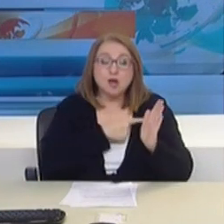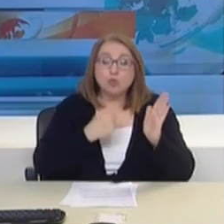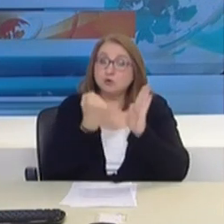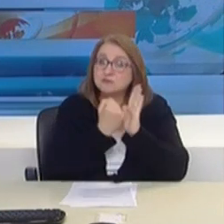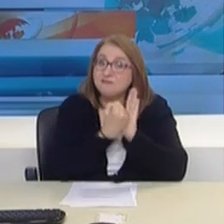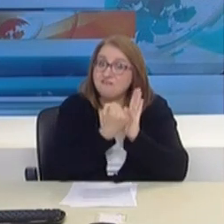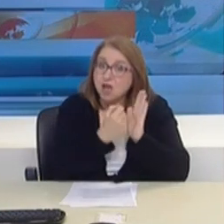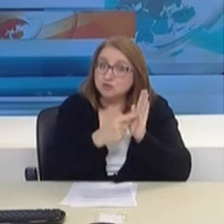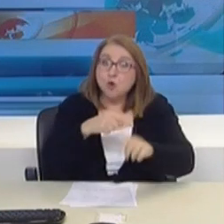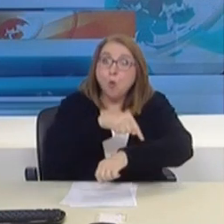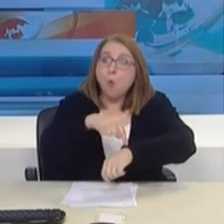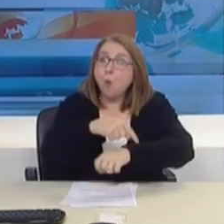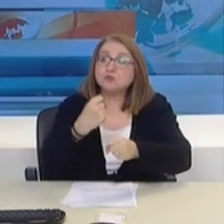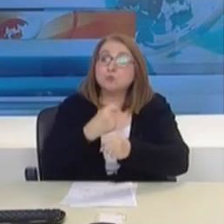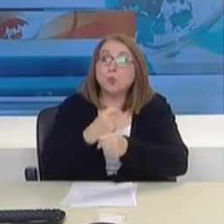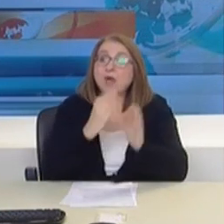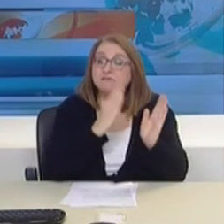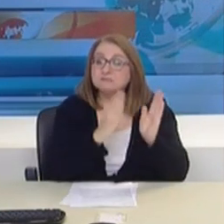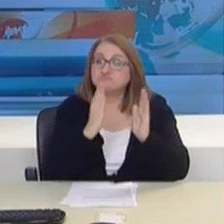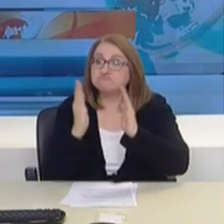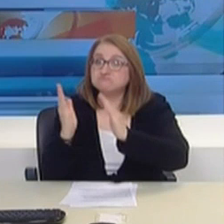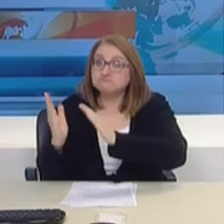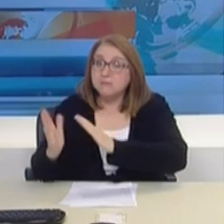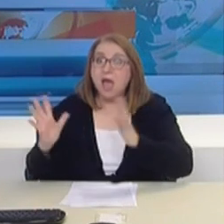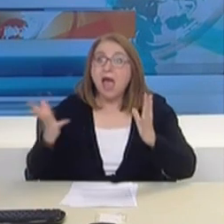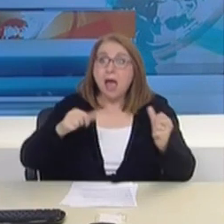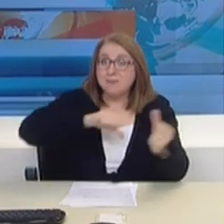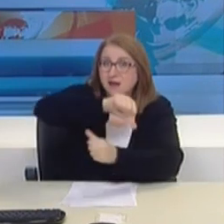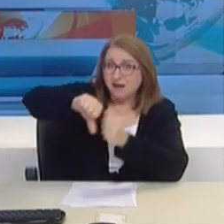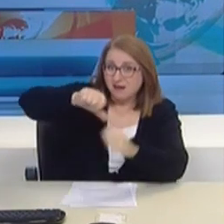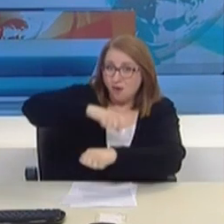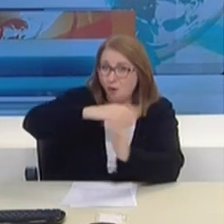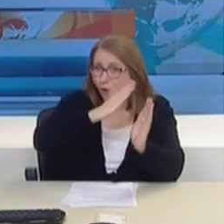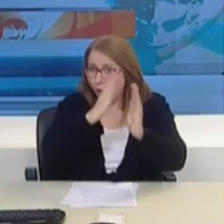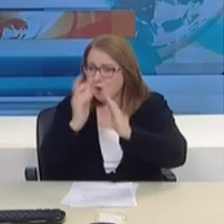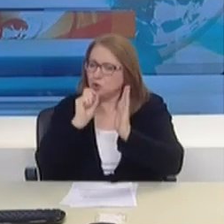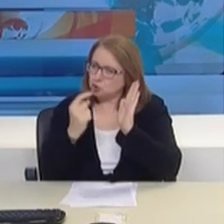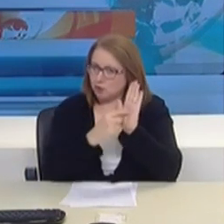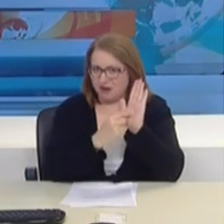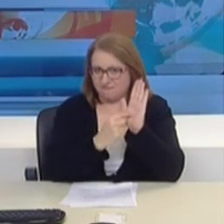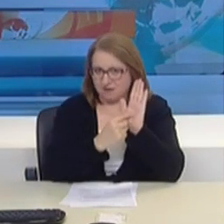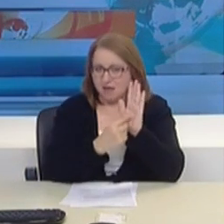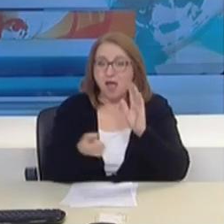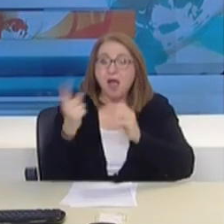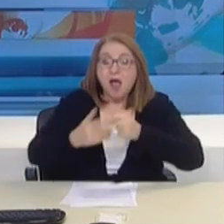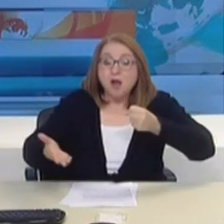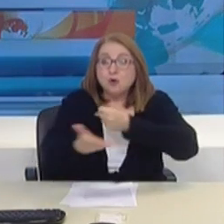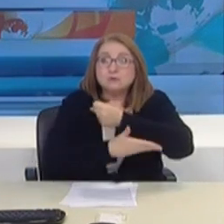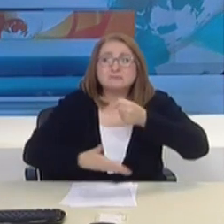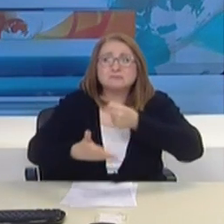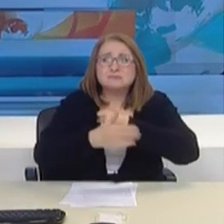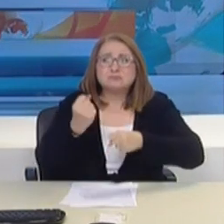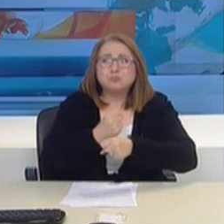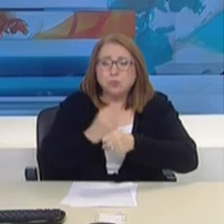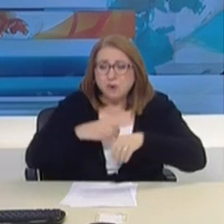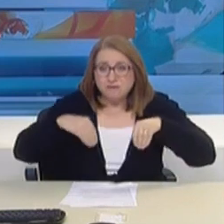κυλιόμενου ωραρίου, αυτό αναφέρεται ρητά στην ίδια τη βεβαίωση. Οι καλλιεργητές πρέπει να δώσουν βεβαίως εργοδότη,